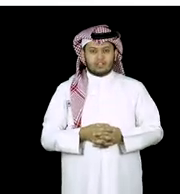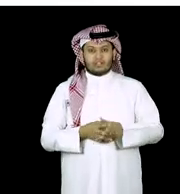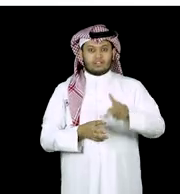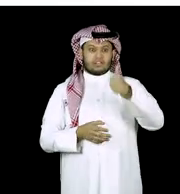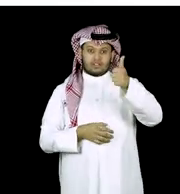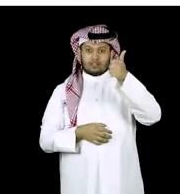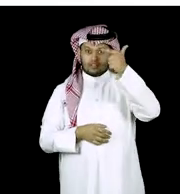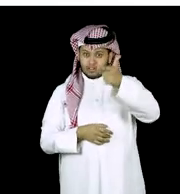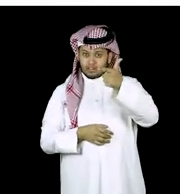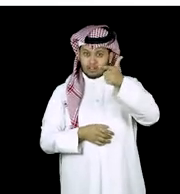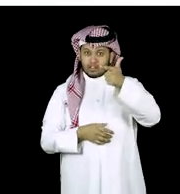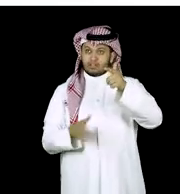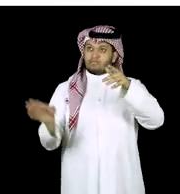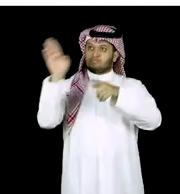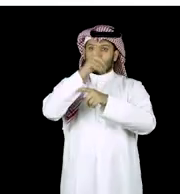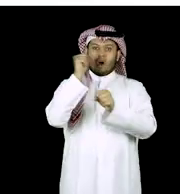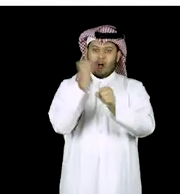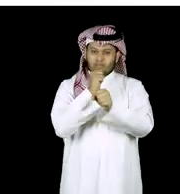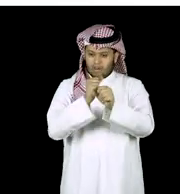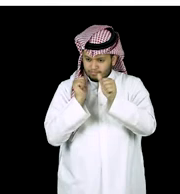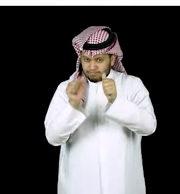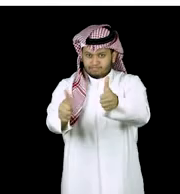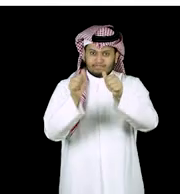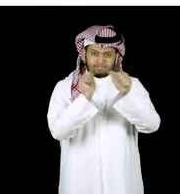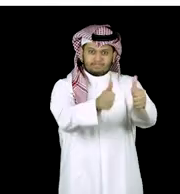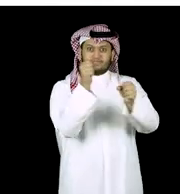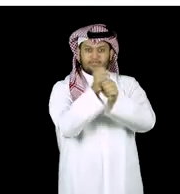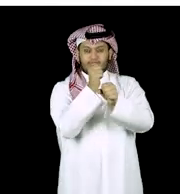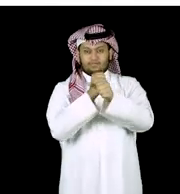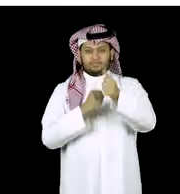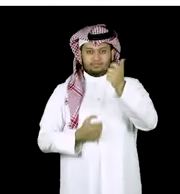ثانيا السلطة التنفيذية،